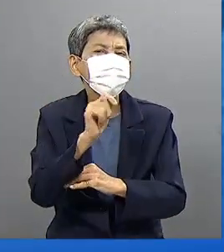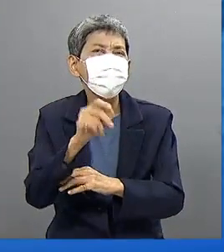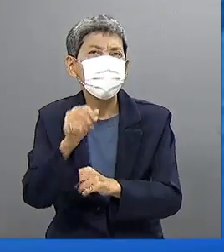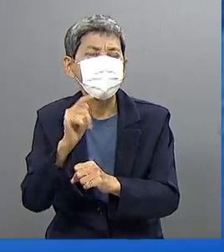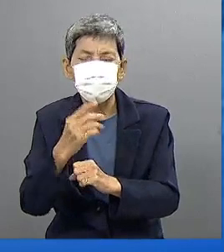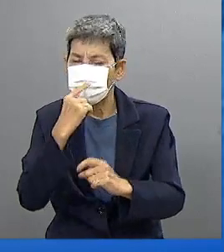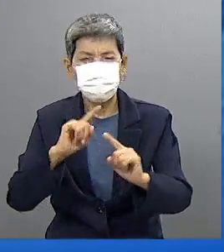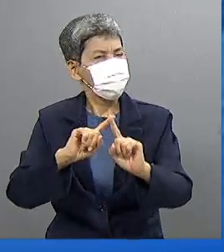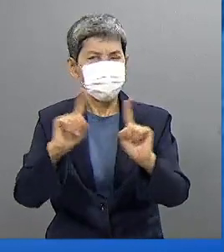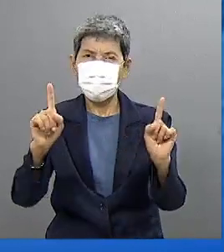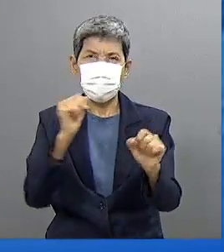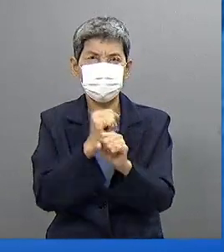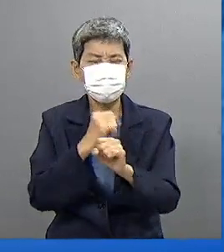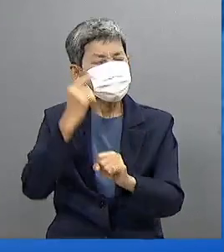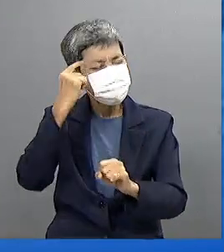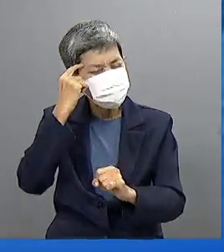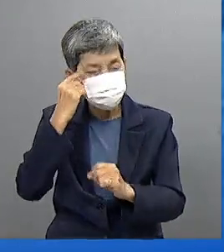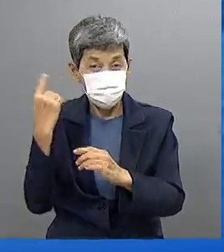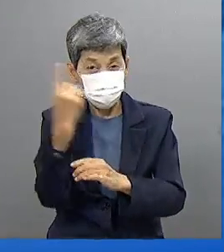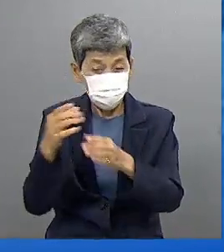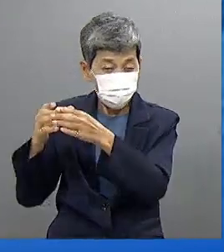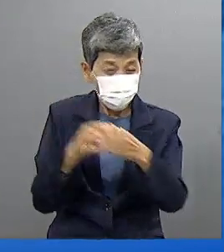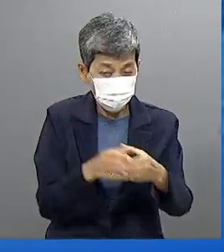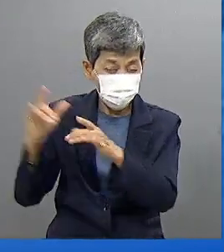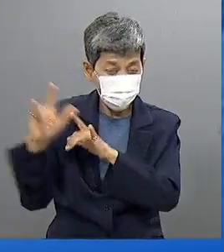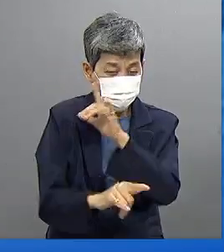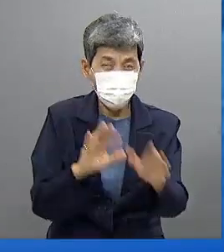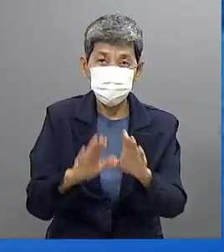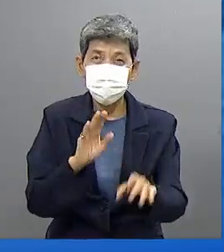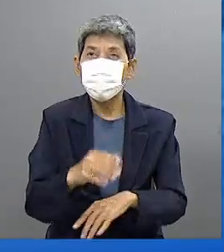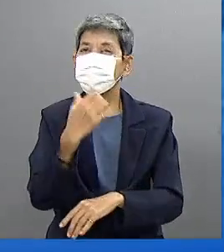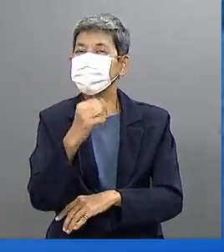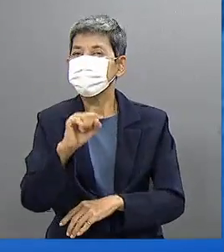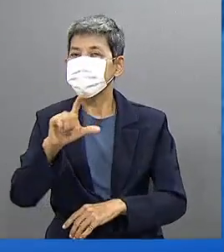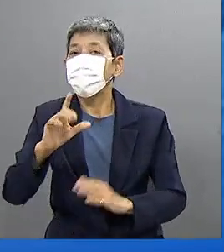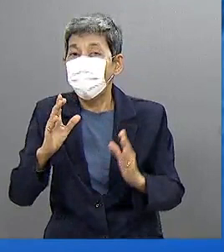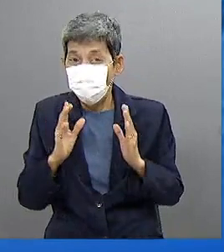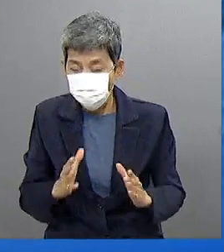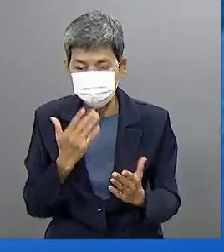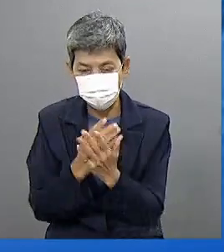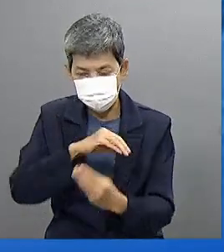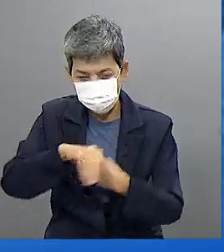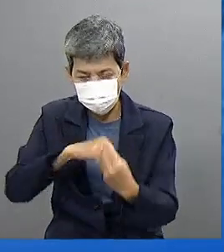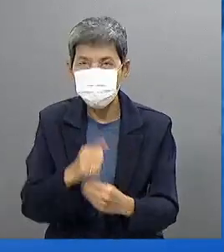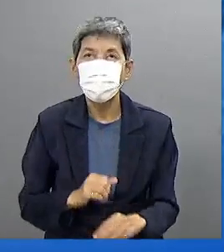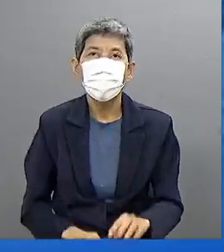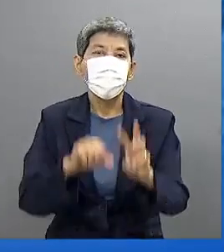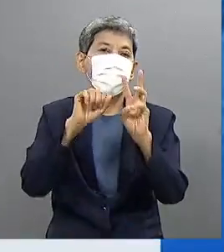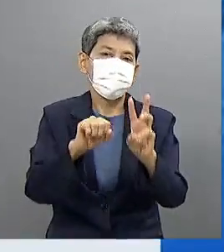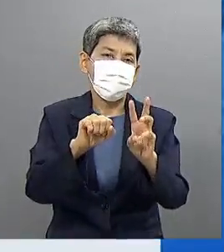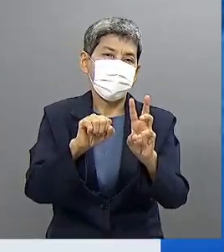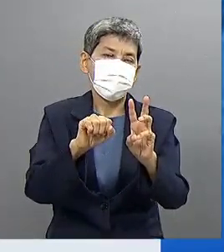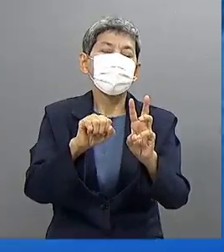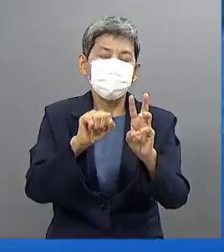ค่ะที่ตั้งเป้าจำนวนนักท่องเที่ยวต่างชาติไม่น้อยกว่า10ล้านคนสร้างรายได้ 625,800 ล้านบาท